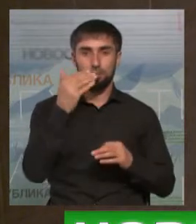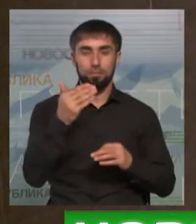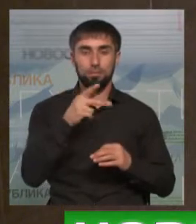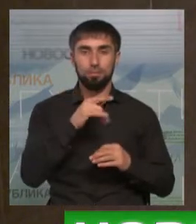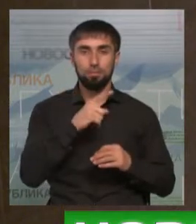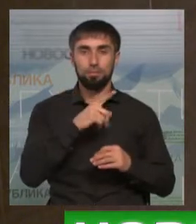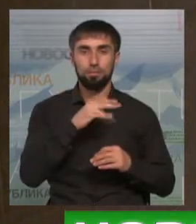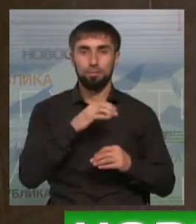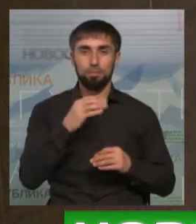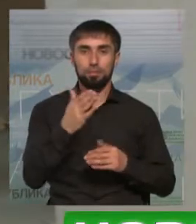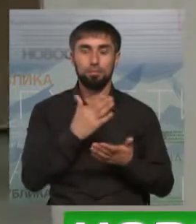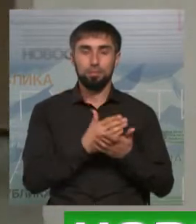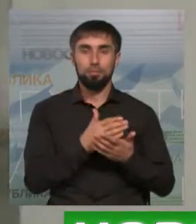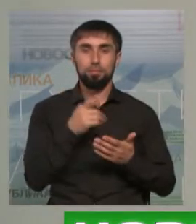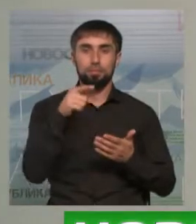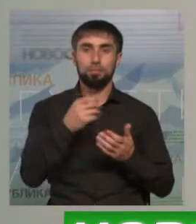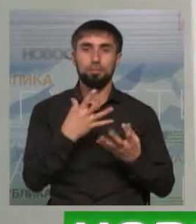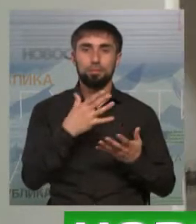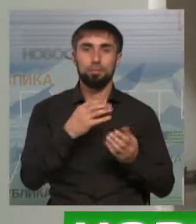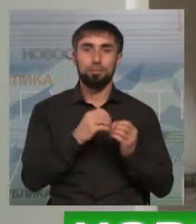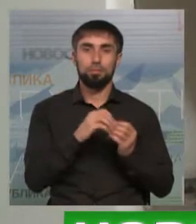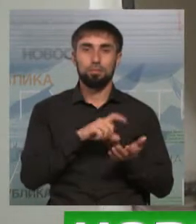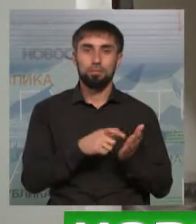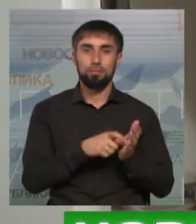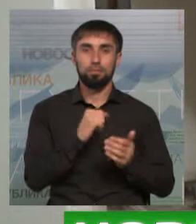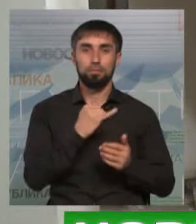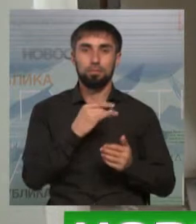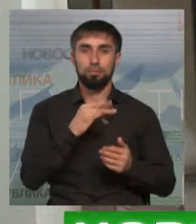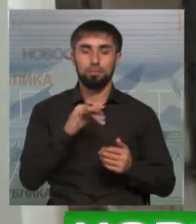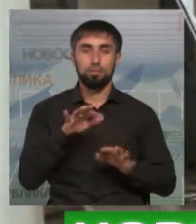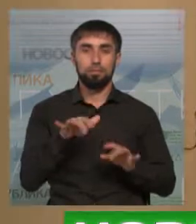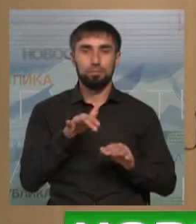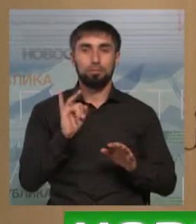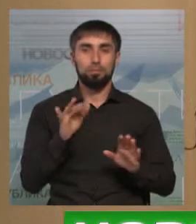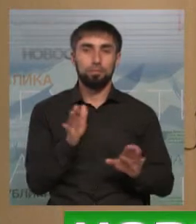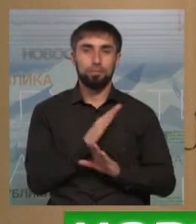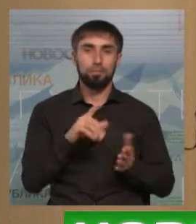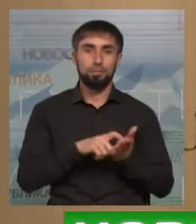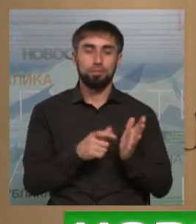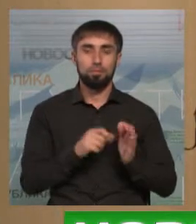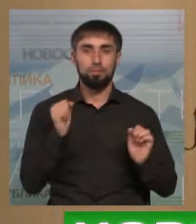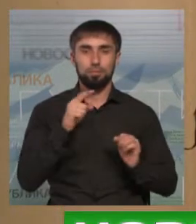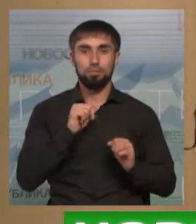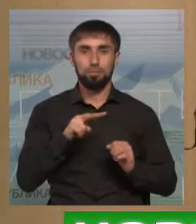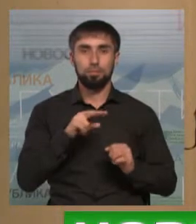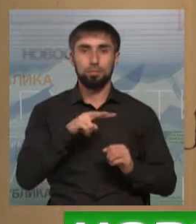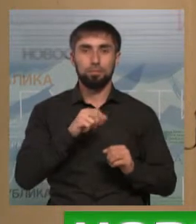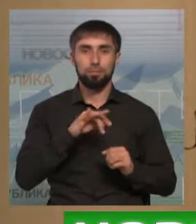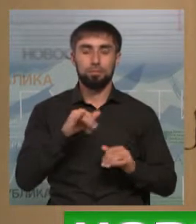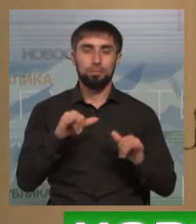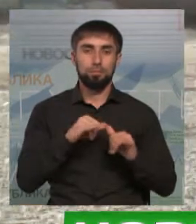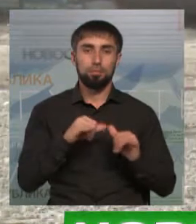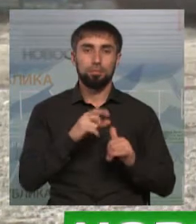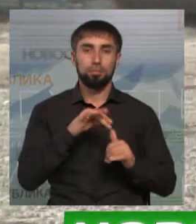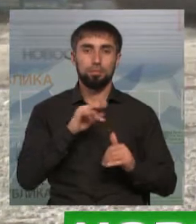здании предусмотрено несколько десятков кабинетов и аудиторий. Среди них компьютерные и музыкальные классы, спортзал, лаборатории, столовая,